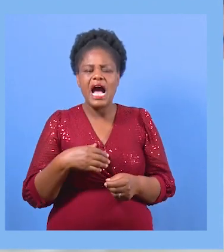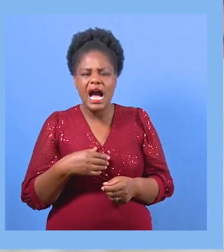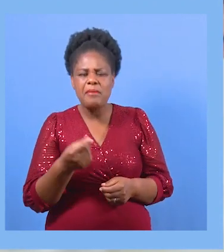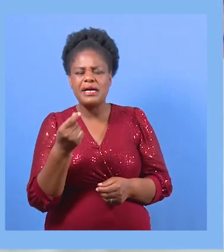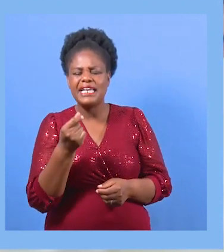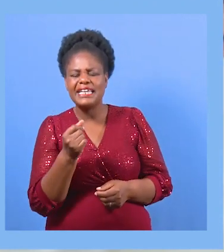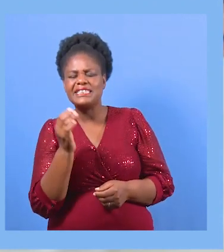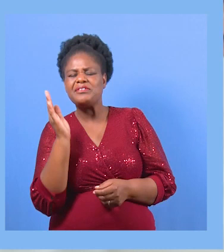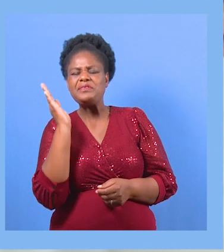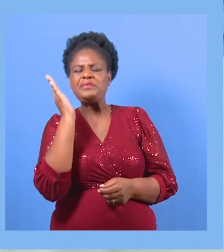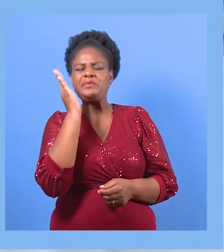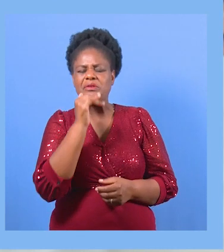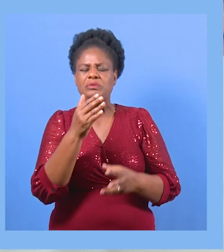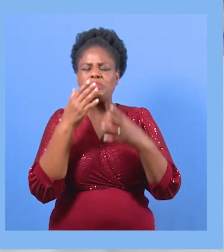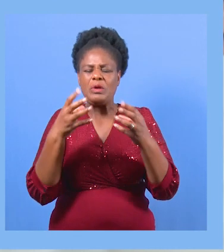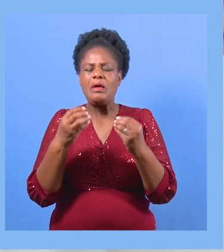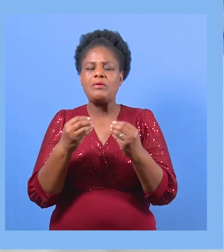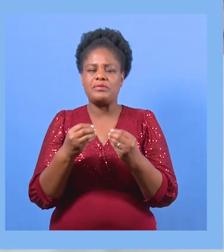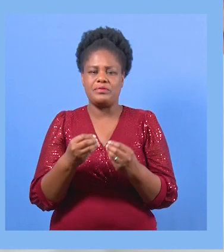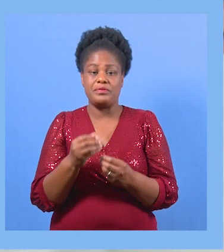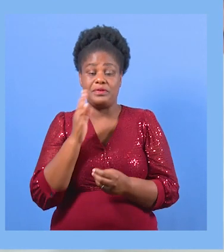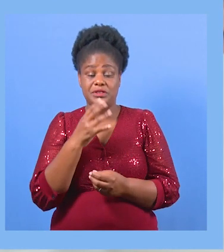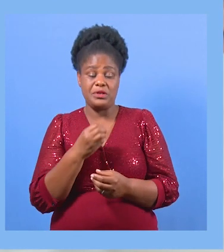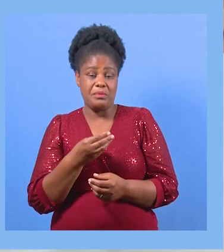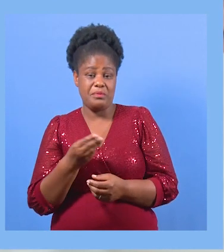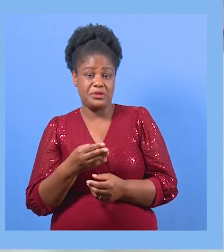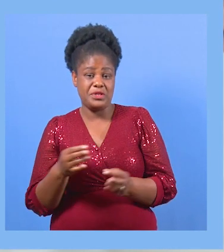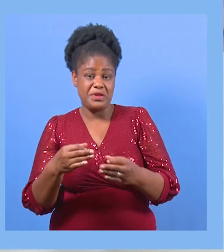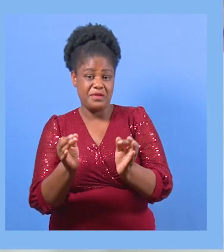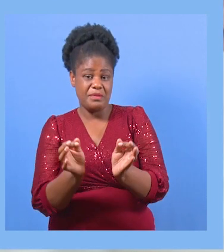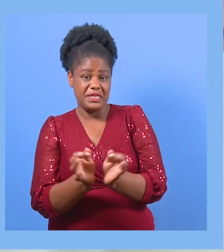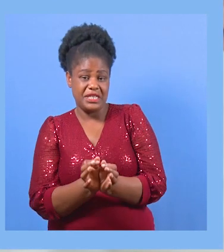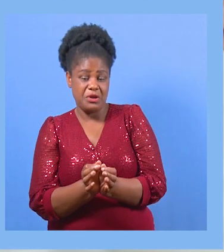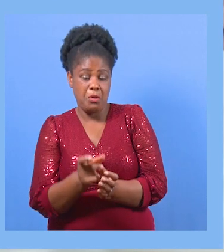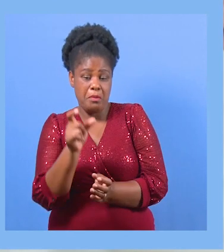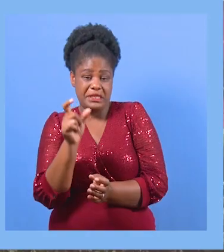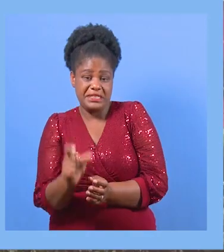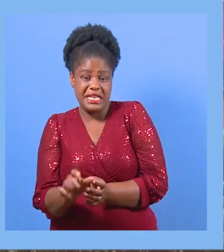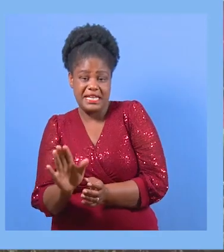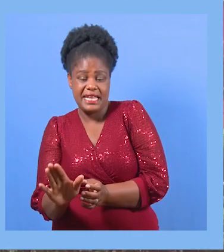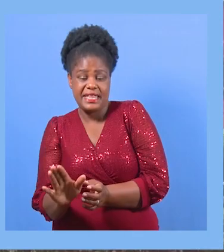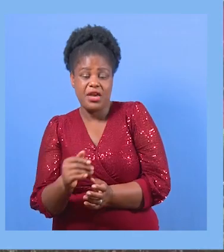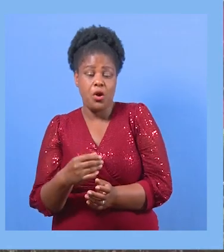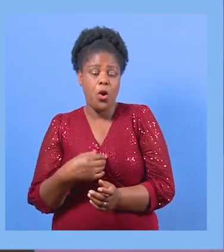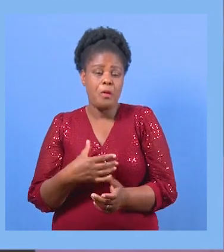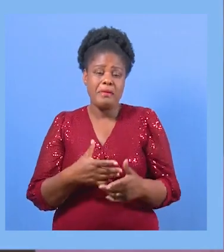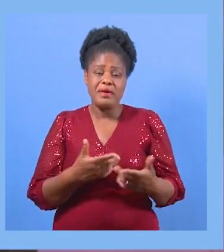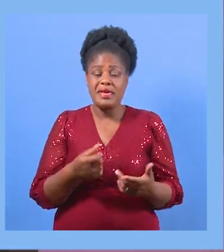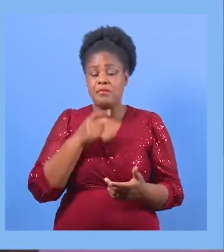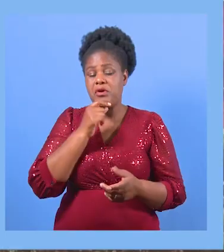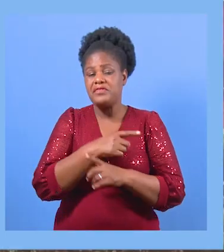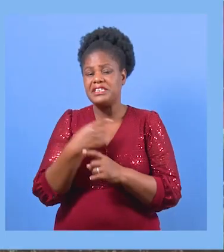akadyiwa. Muromo unotaurwa nemhuri here? Muromo unotaurwa nemudiwa here? Makasununguka kutiridzira